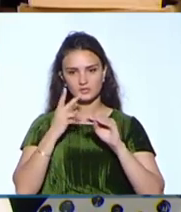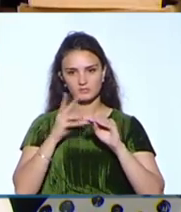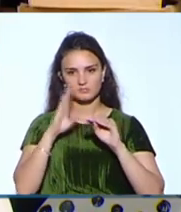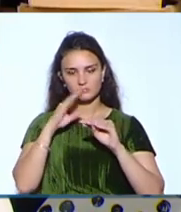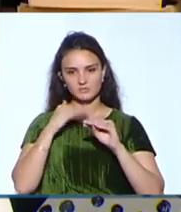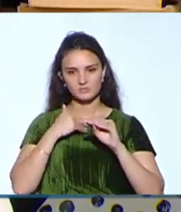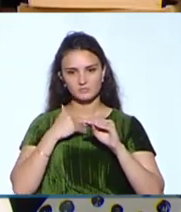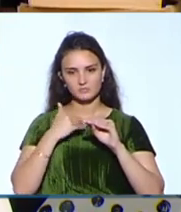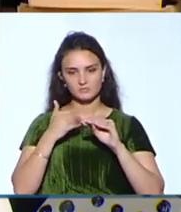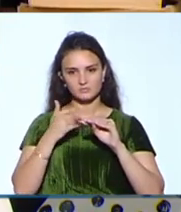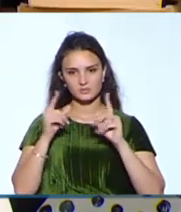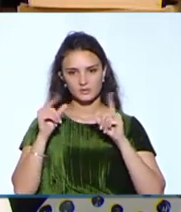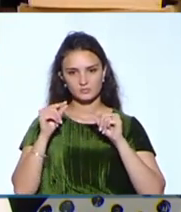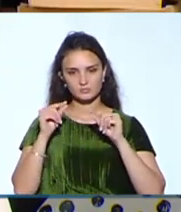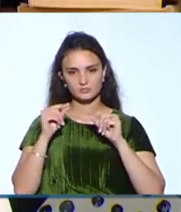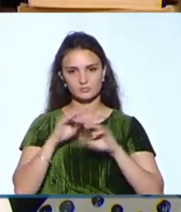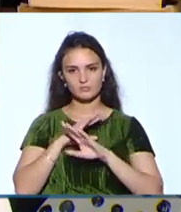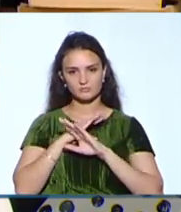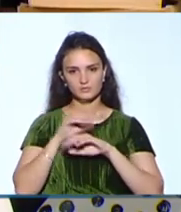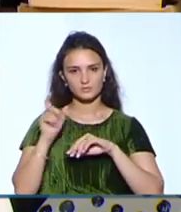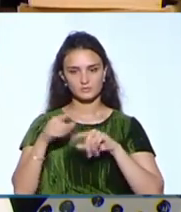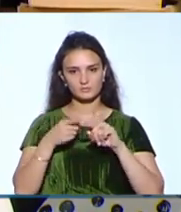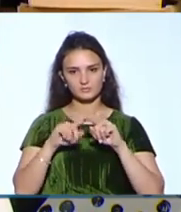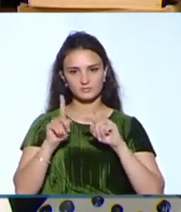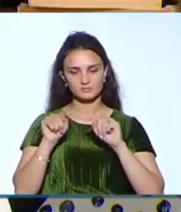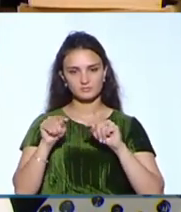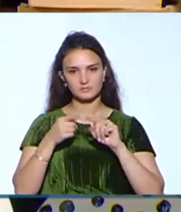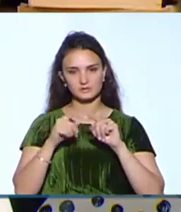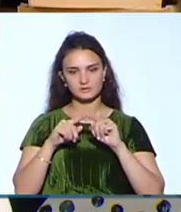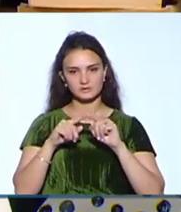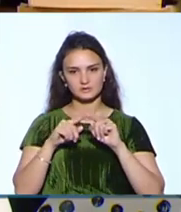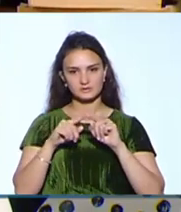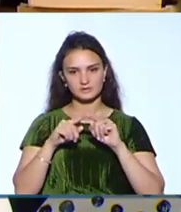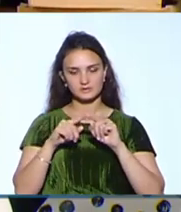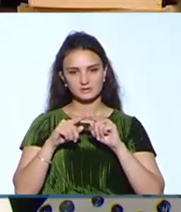მამაჩემმა დაგუგლო და დახუჭა თვალები და მოკვდაო. იმიტომ რომ აი ესეთი